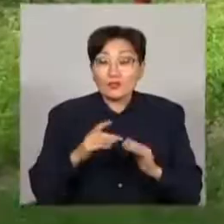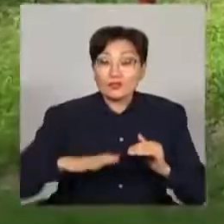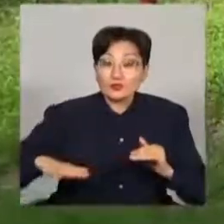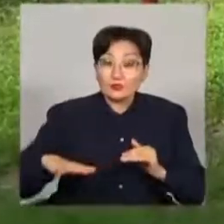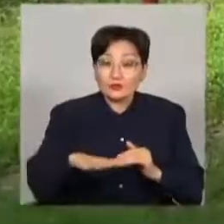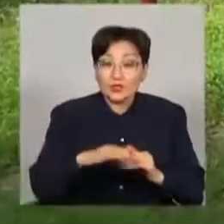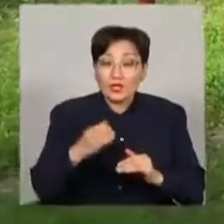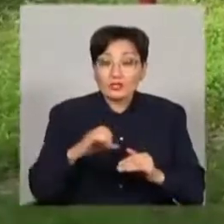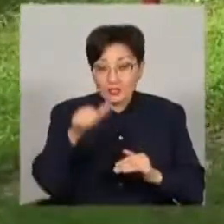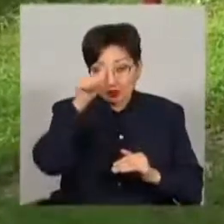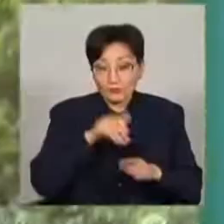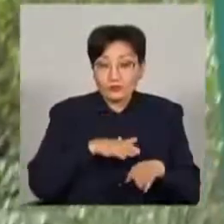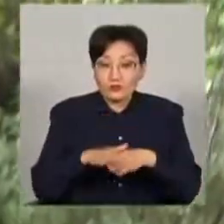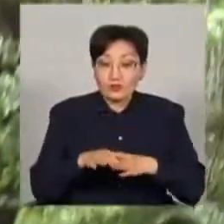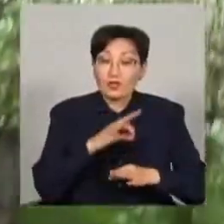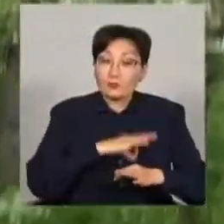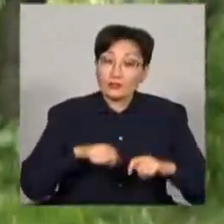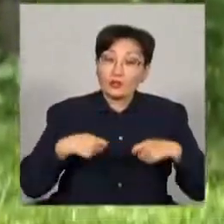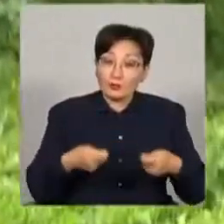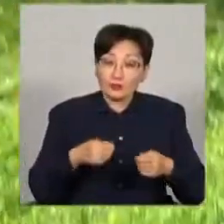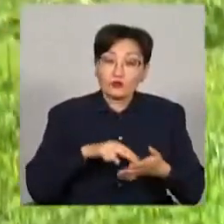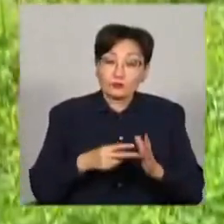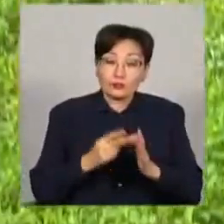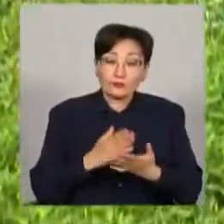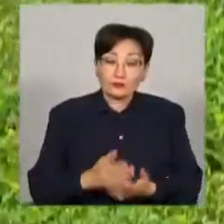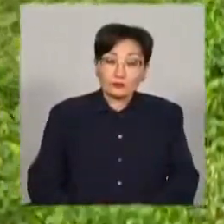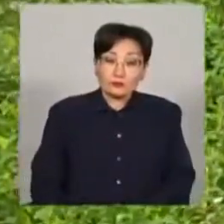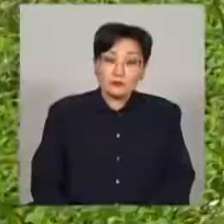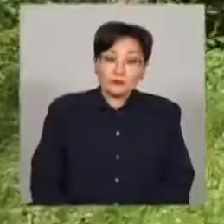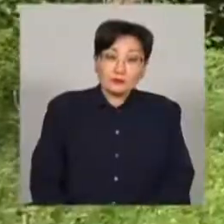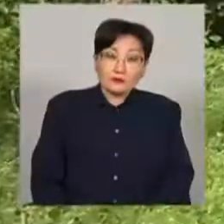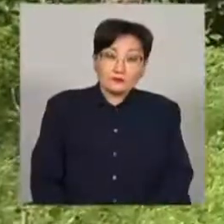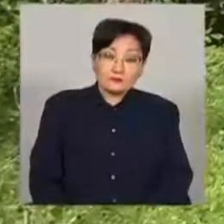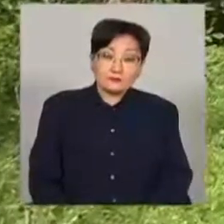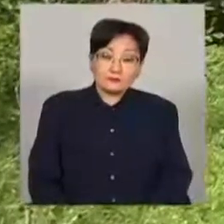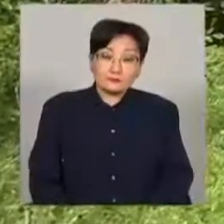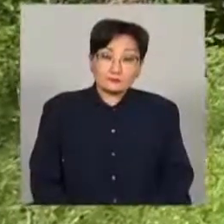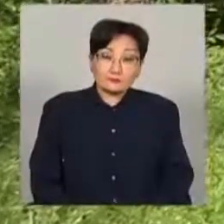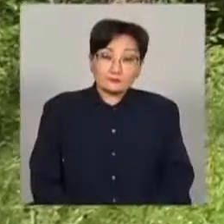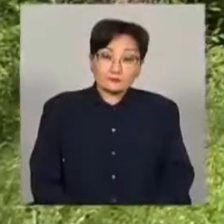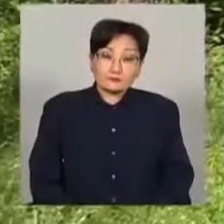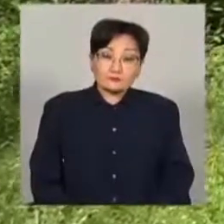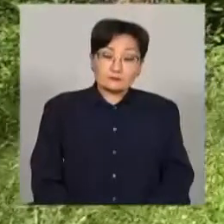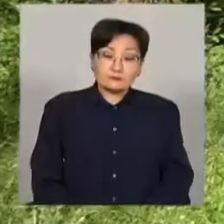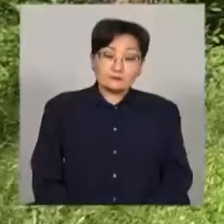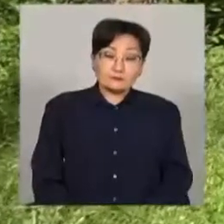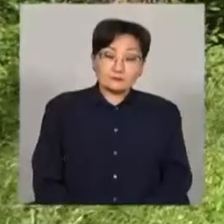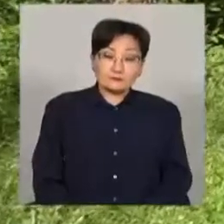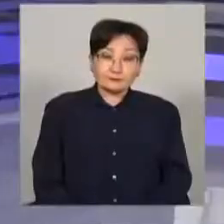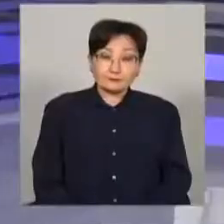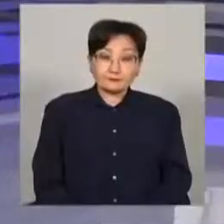биыл қыркүйекте түгелдей ел игілігіне беру жоспарланыпты. Наскен Еркін жақсылық тілеп берген Алматы телеарнасы.